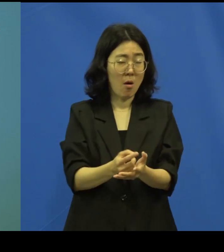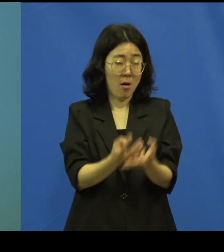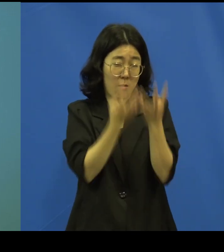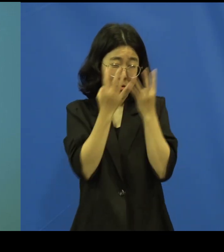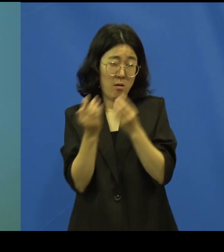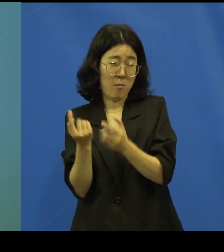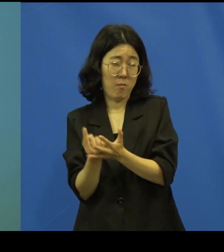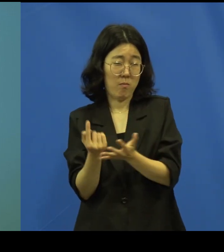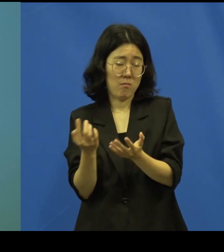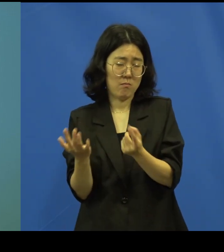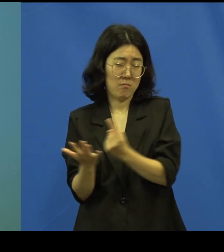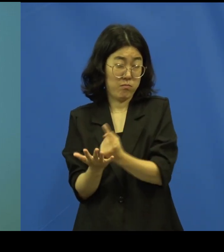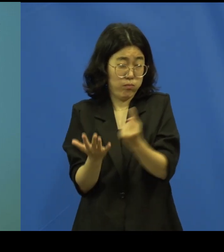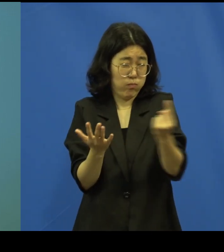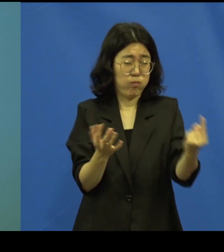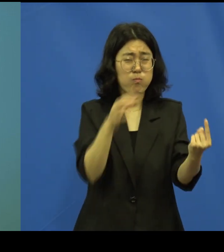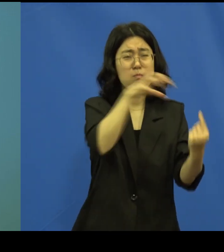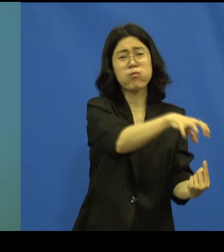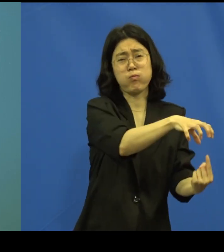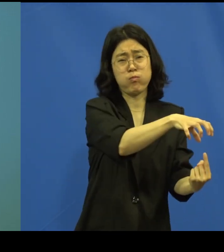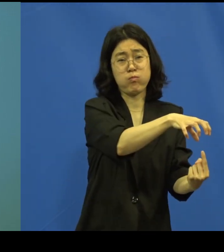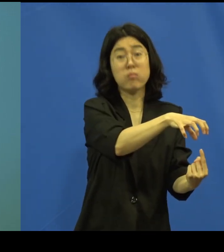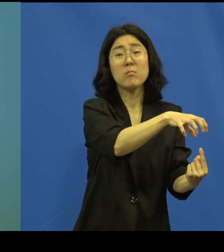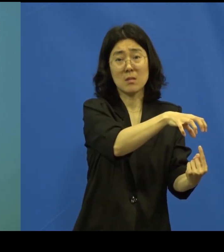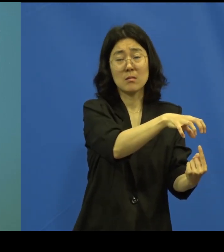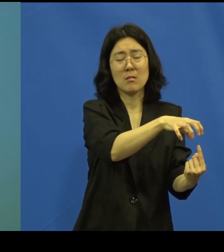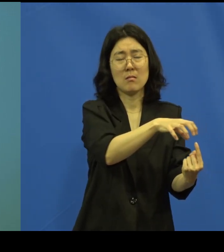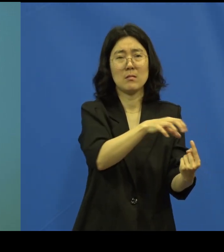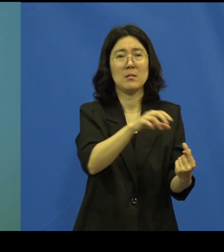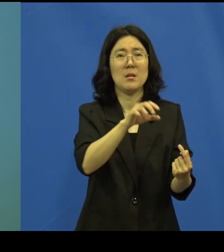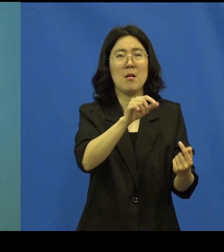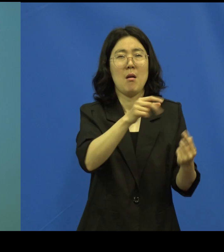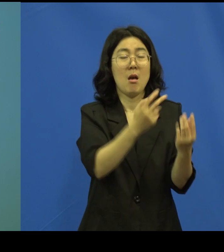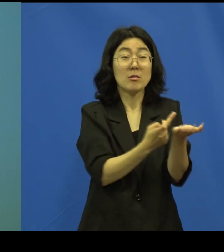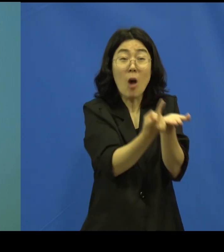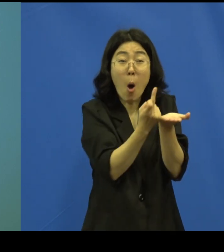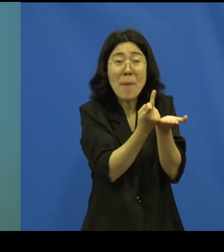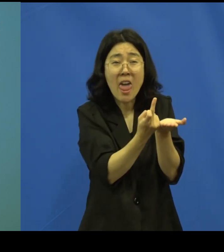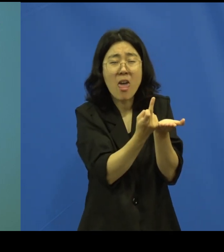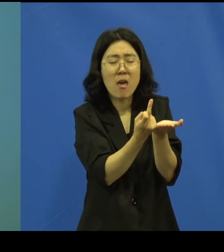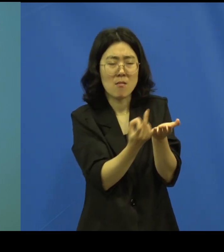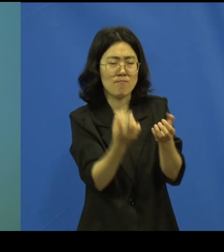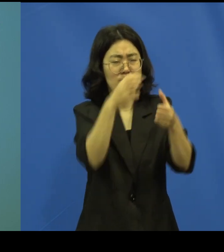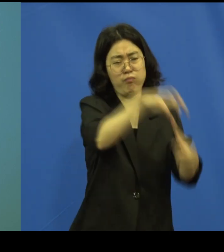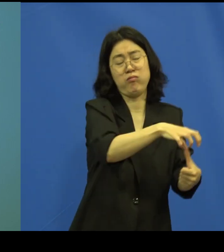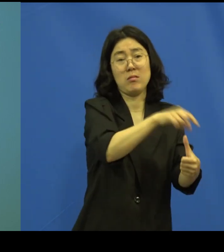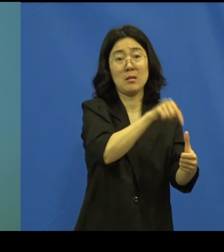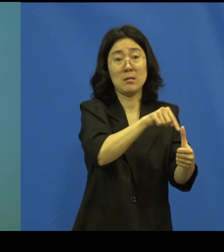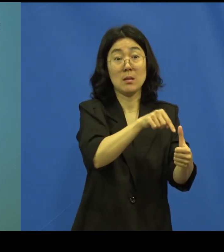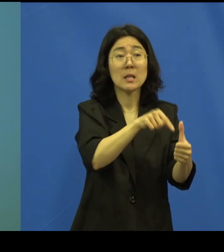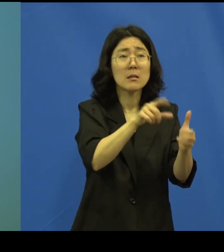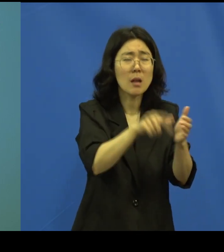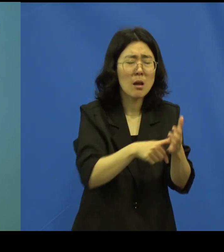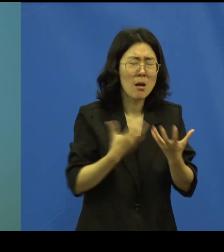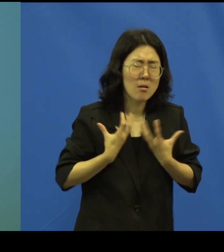혹독한 핍박기에 밤모섬에 갇혀있는 사도 요한에게 하나님의 계시를